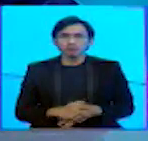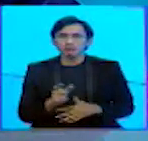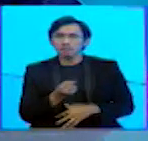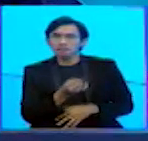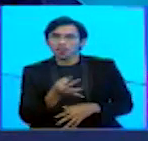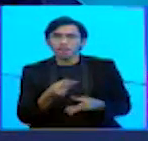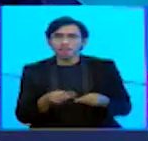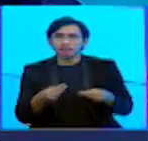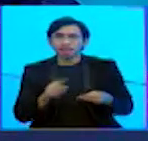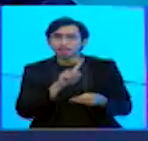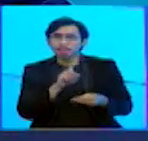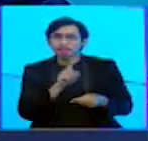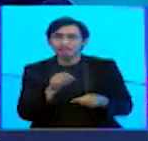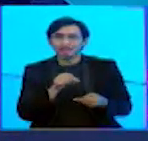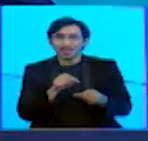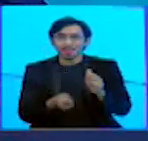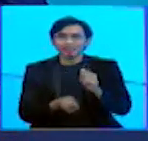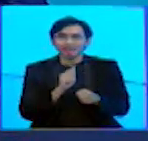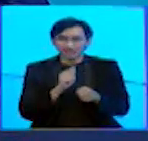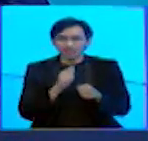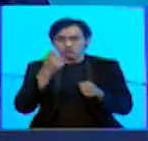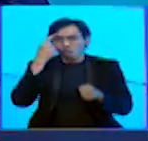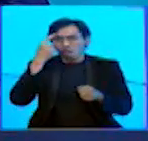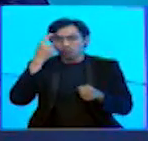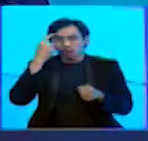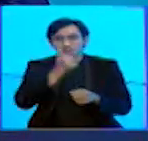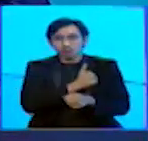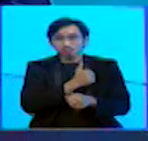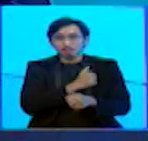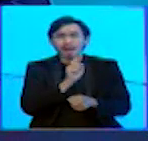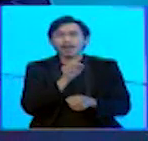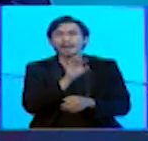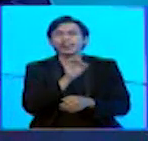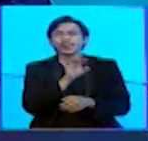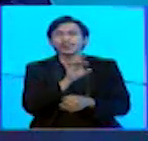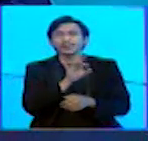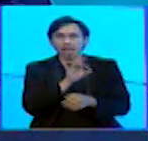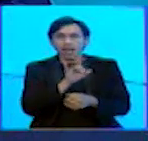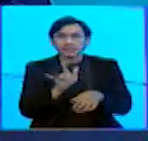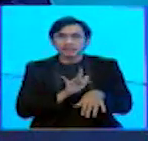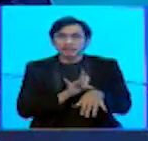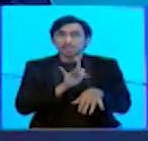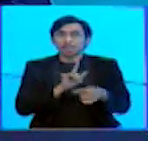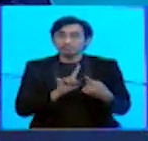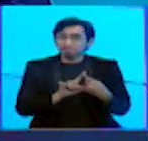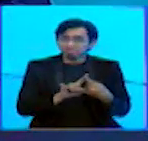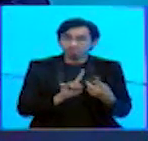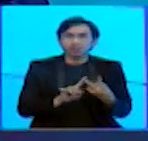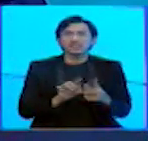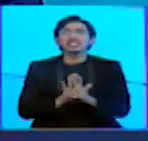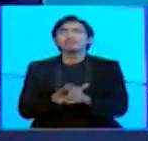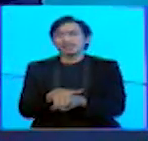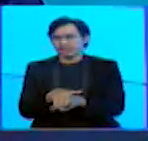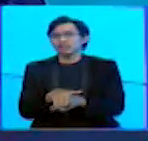Pemirsa, sejumlah materi pertanyaan yang diajukan dalam tes wawasan kebangsaan menuai kritik. Selain sensitif, juga dianggap diskriminatif.